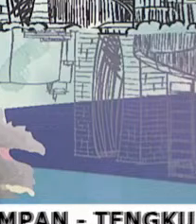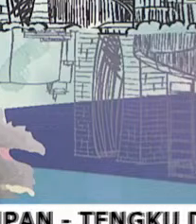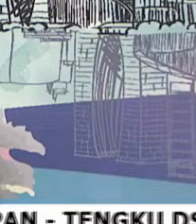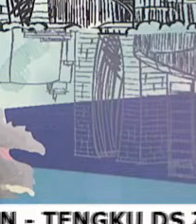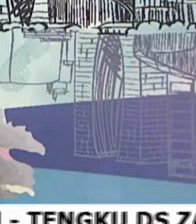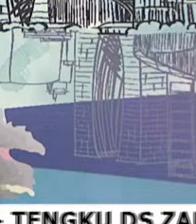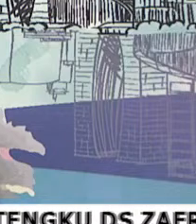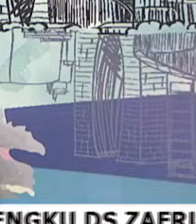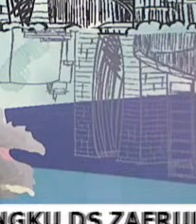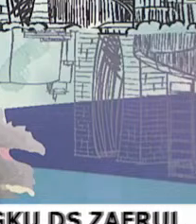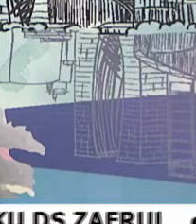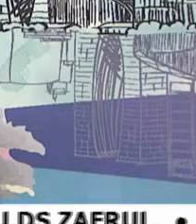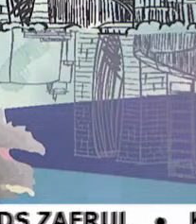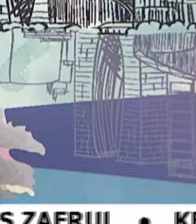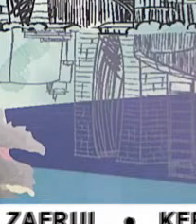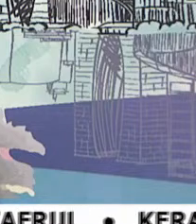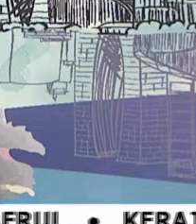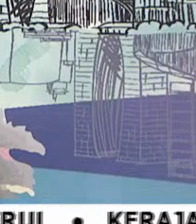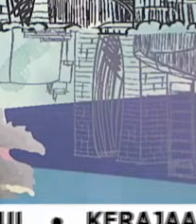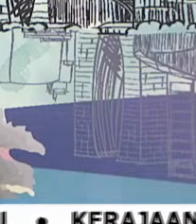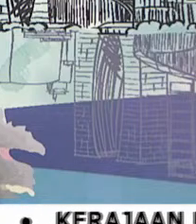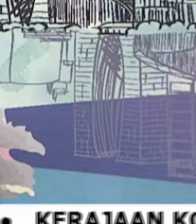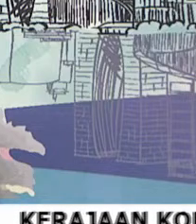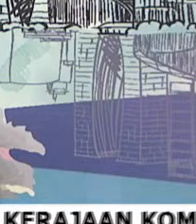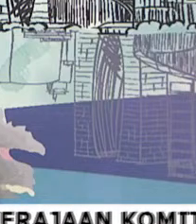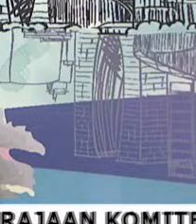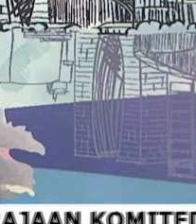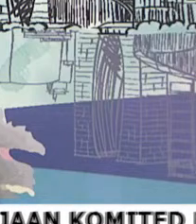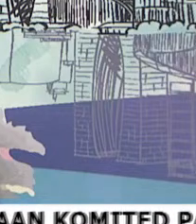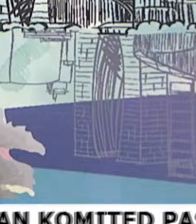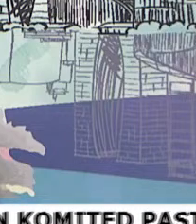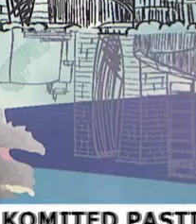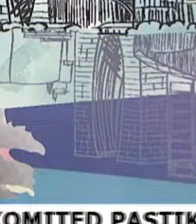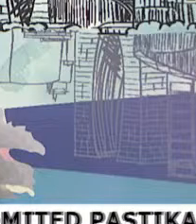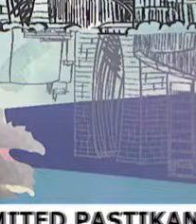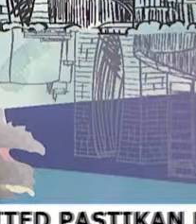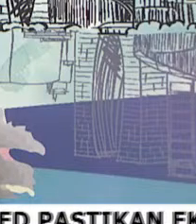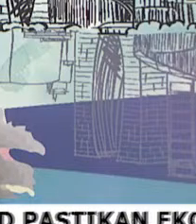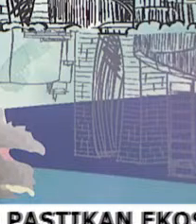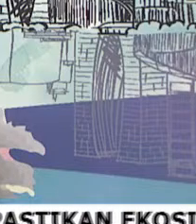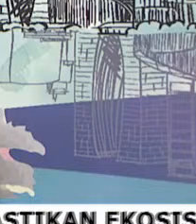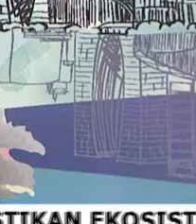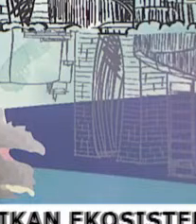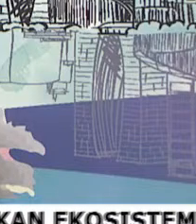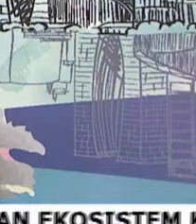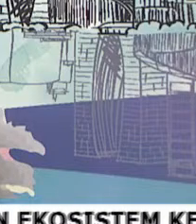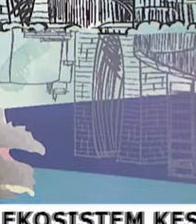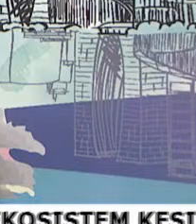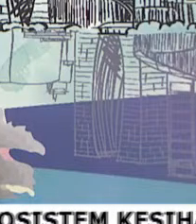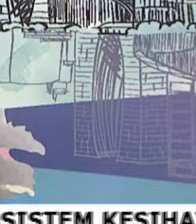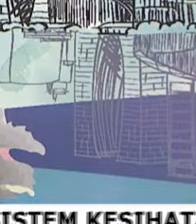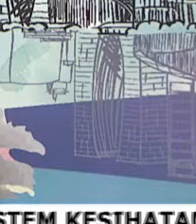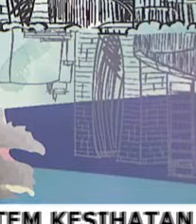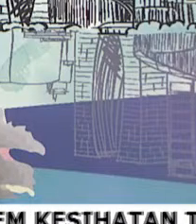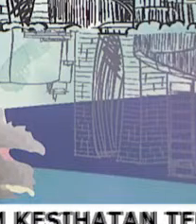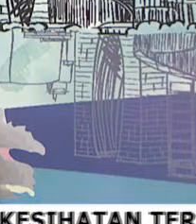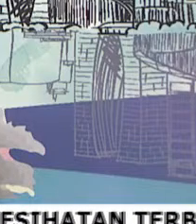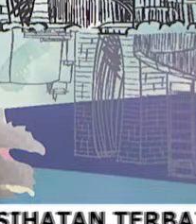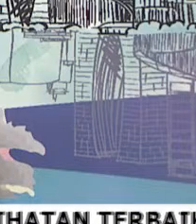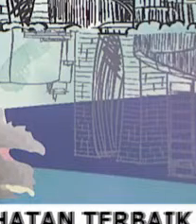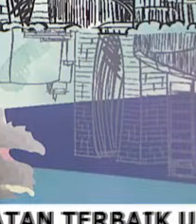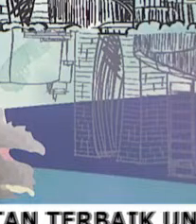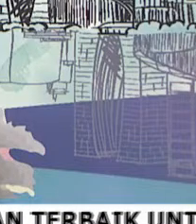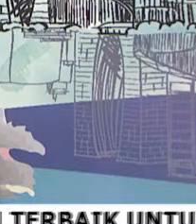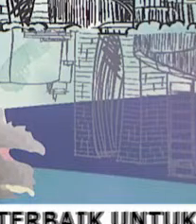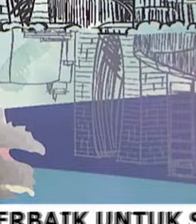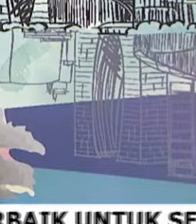negara adalah dua persoalan yang ditanyakan oleh Dr liges Warren kepada Menteri kesihatan yang pertama sama ada terdapat botol cecairair